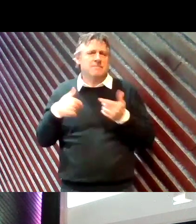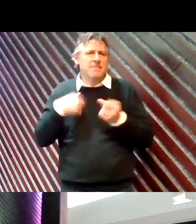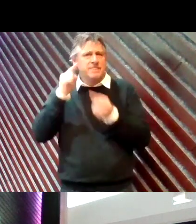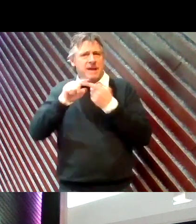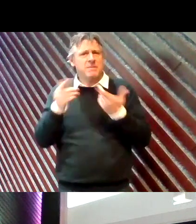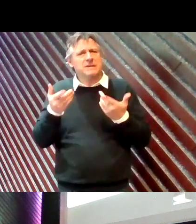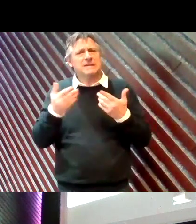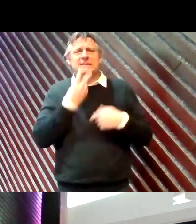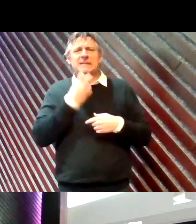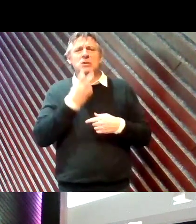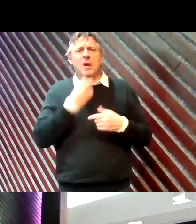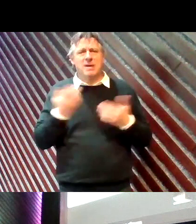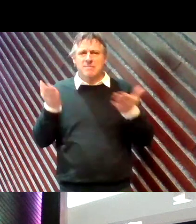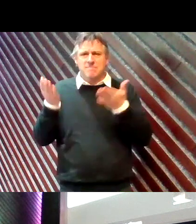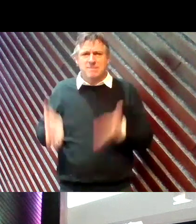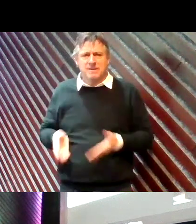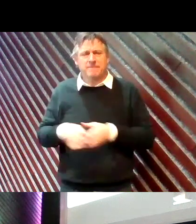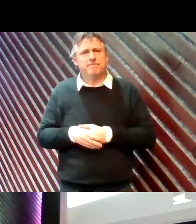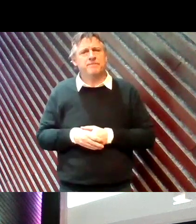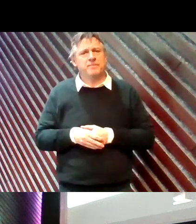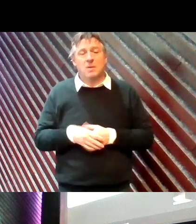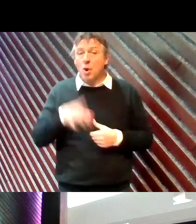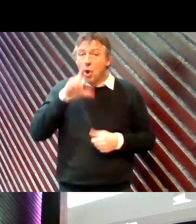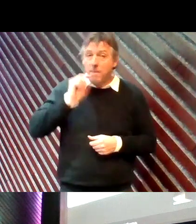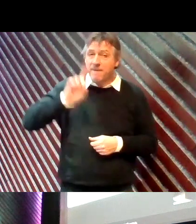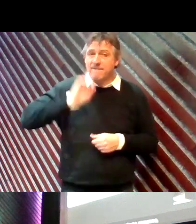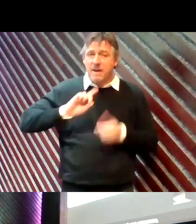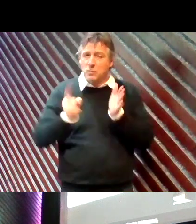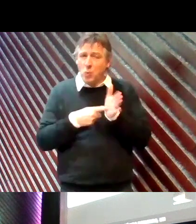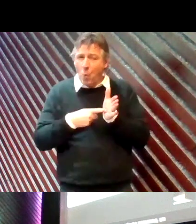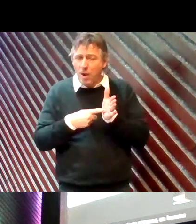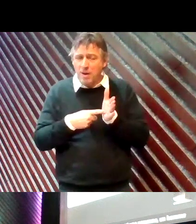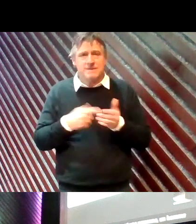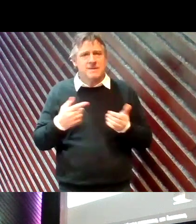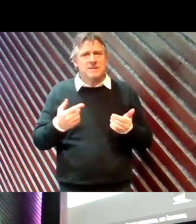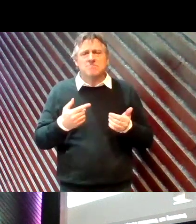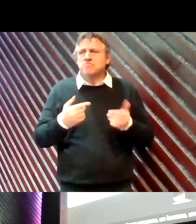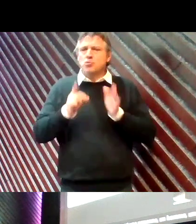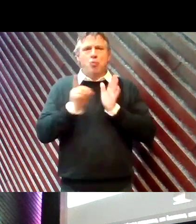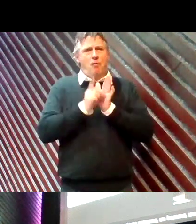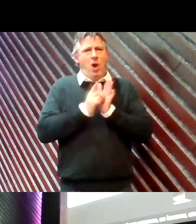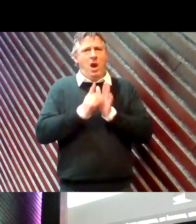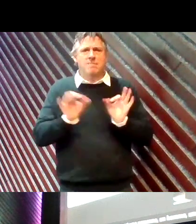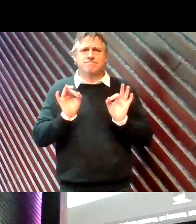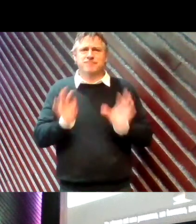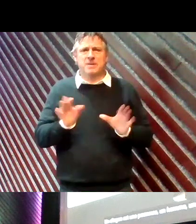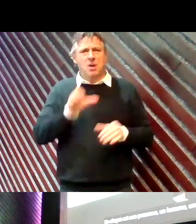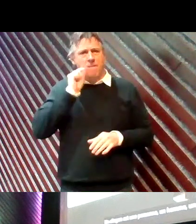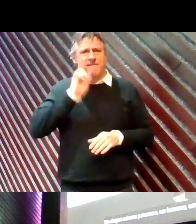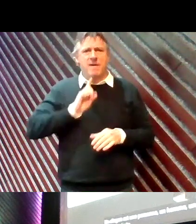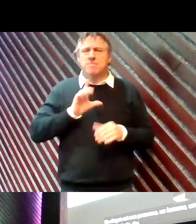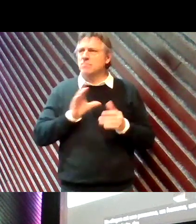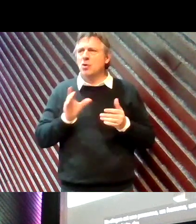Un citoyen, c'est quoi ? C'est une personne, un homme, une femme qui a des droits, qui a des devoirs et qui doit s'accomplir dans